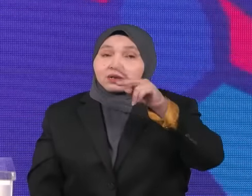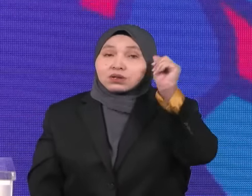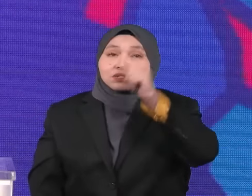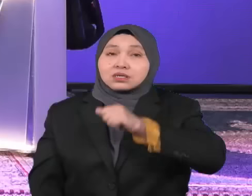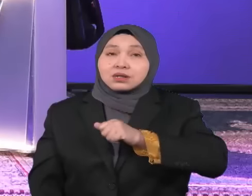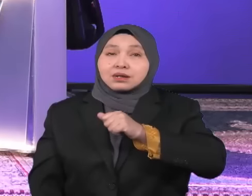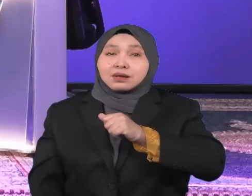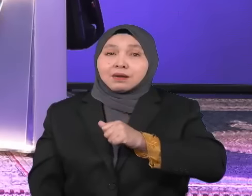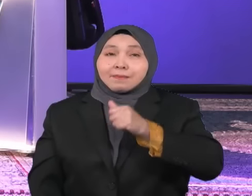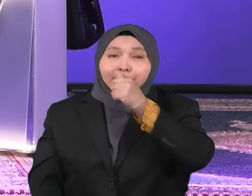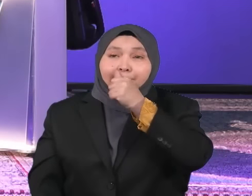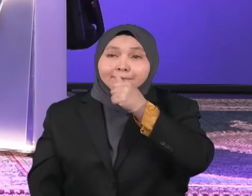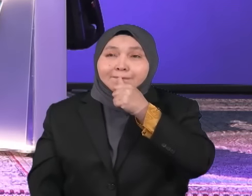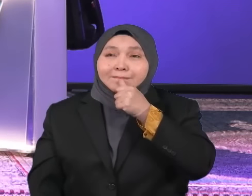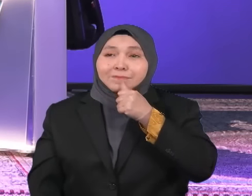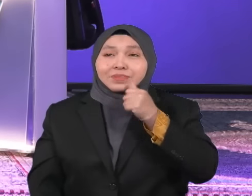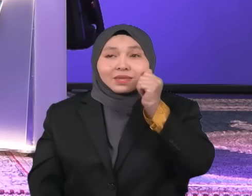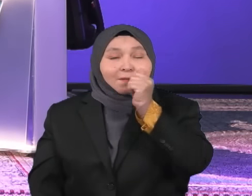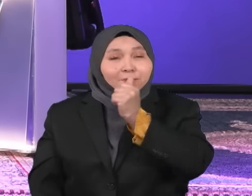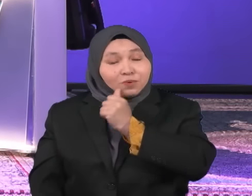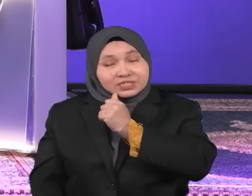Safas. Kau tak silap lah. Ni.